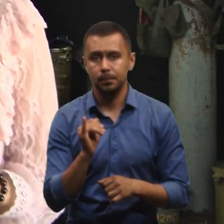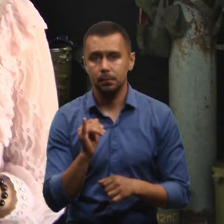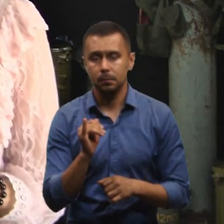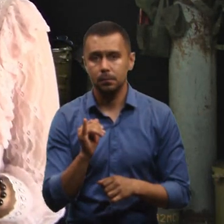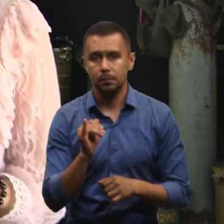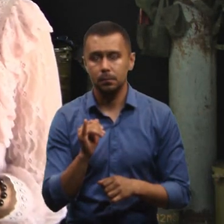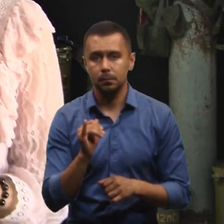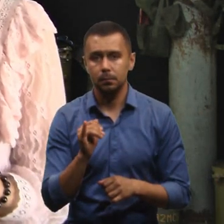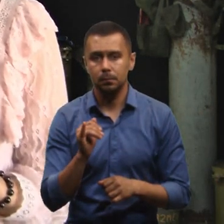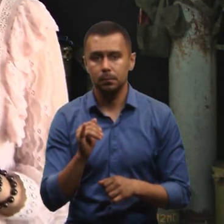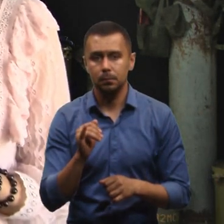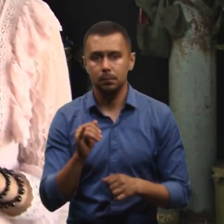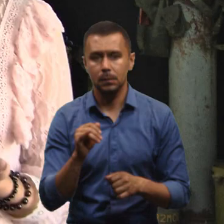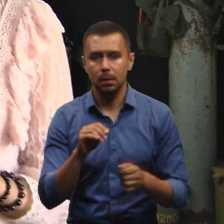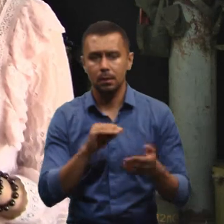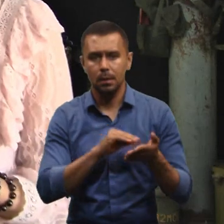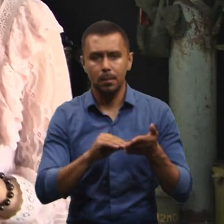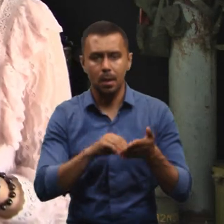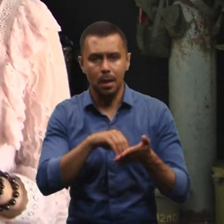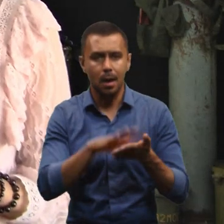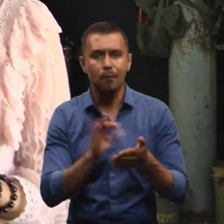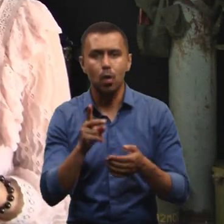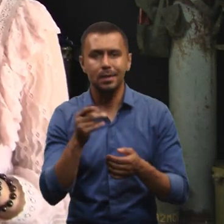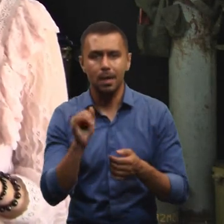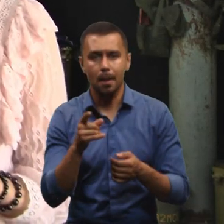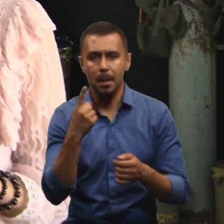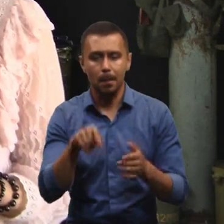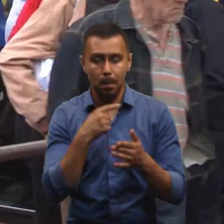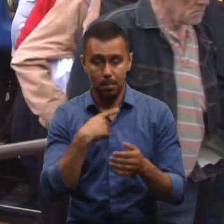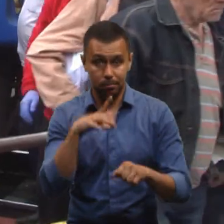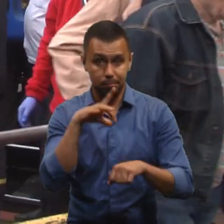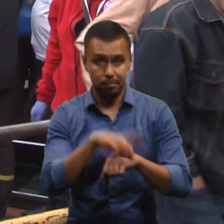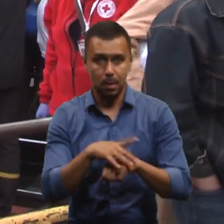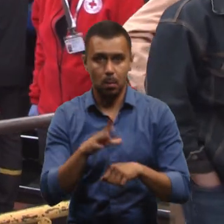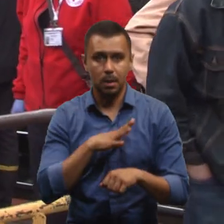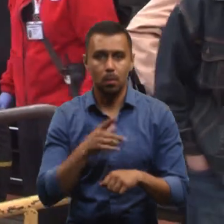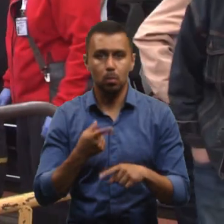набрала евакуація. І перше місто, яке мені попалося, це був Хмельницьк.